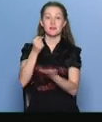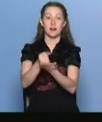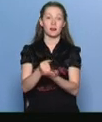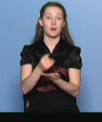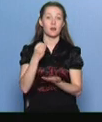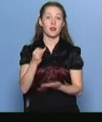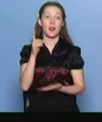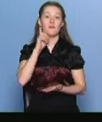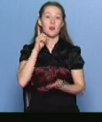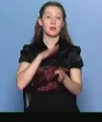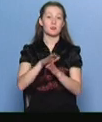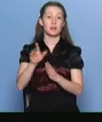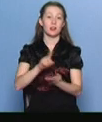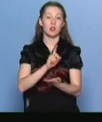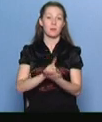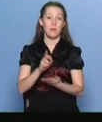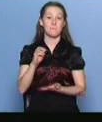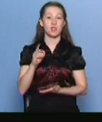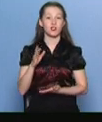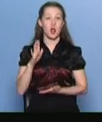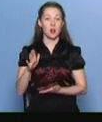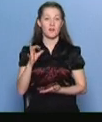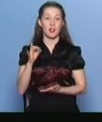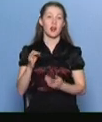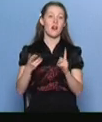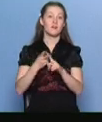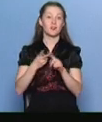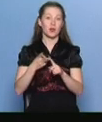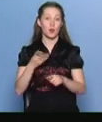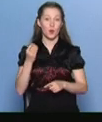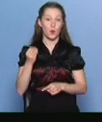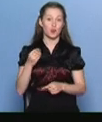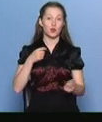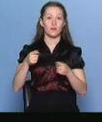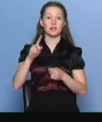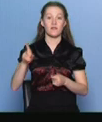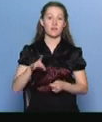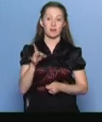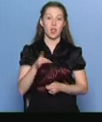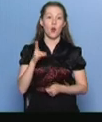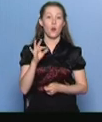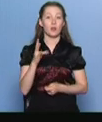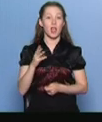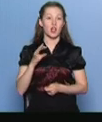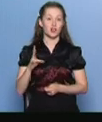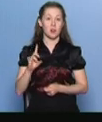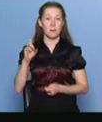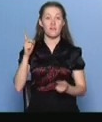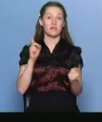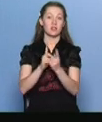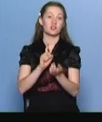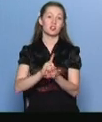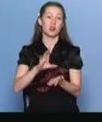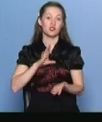исполняющий обязанности главы республики Александр Бричалов и руководитель Завьяловского района Андрей Коняшин. Первая встреча прошла с